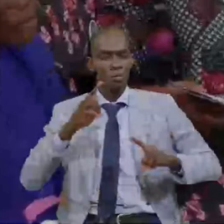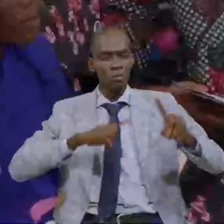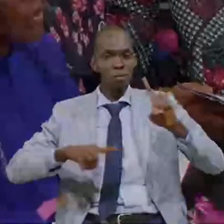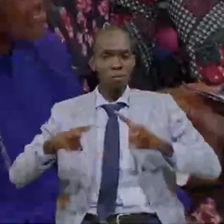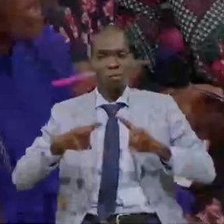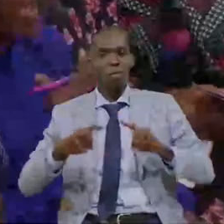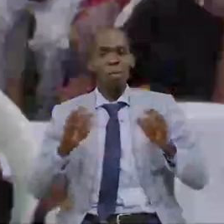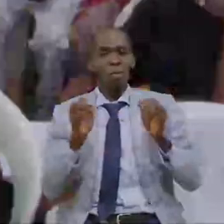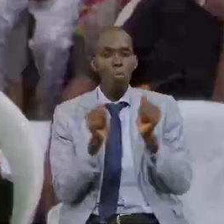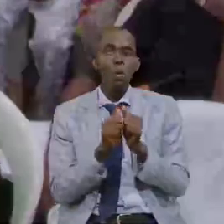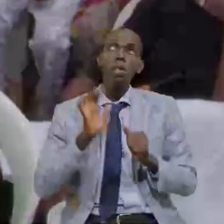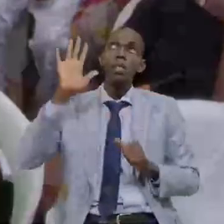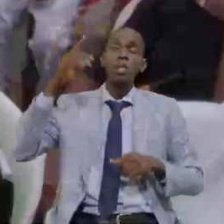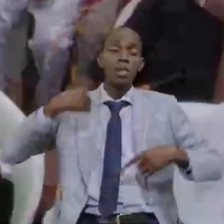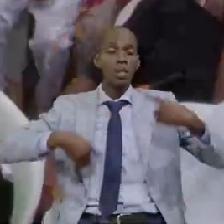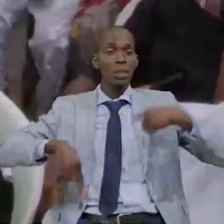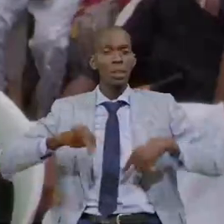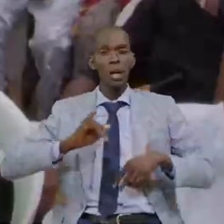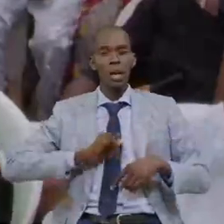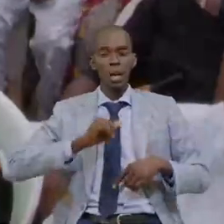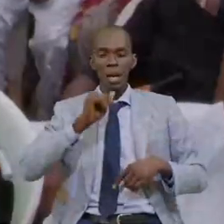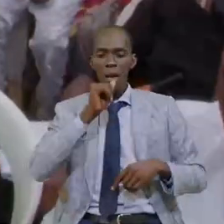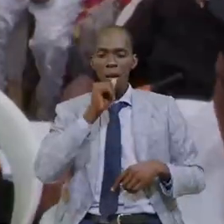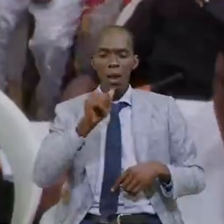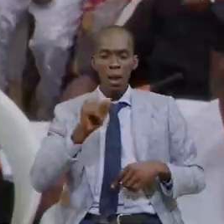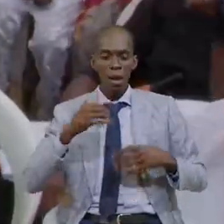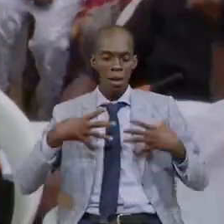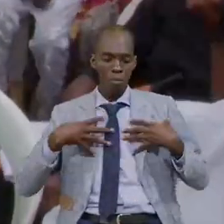Rends ça personnel. Et c'est par ses meurtrissures que je suis